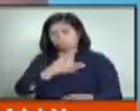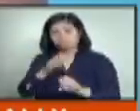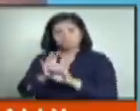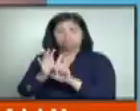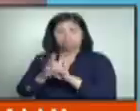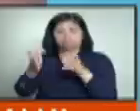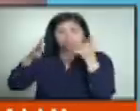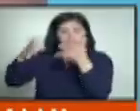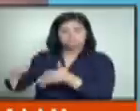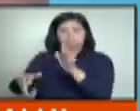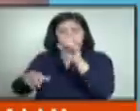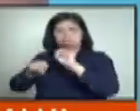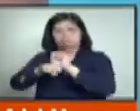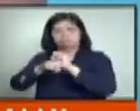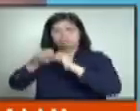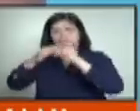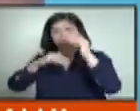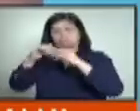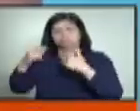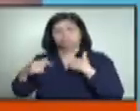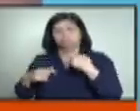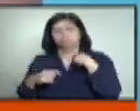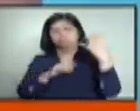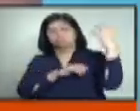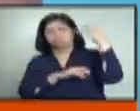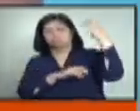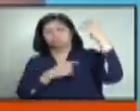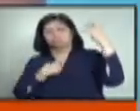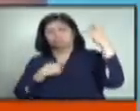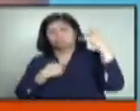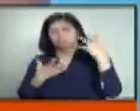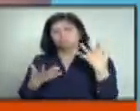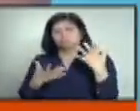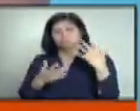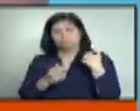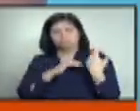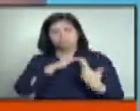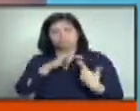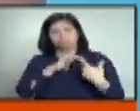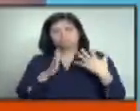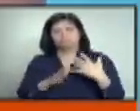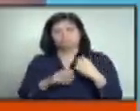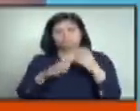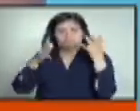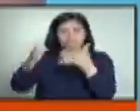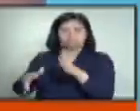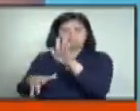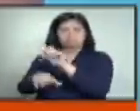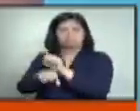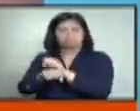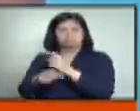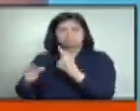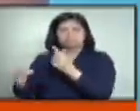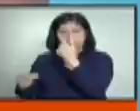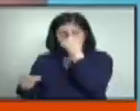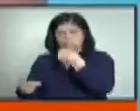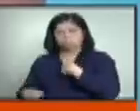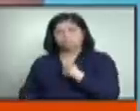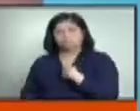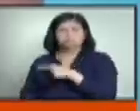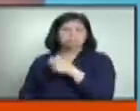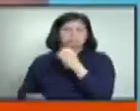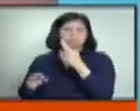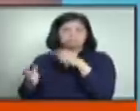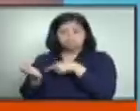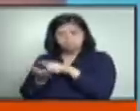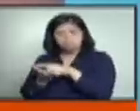yan, inabandon naman yung trabaho ko. Ako yung pinuputukan sa clients ko. So, abandonment of work yun ang ginagawa mo sa akin. So, kung